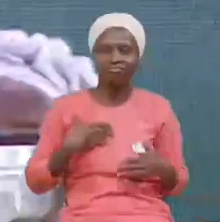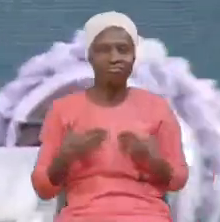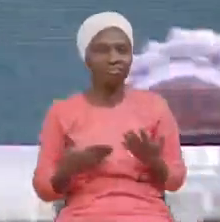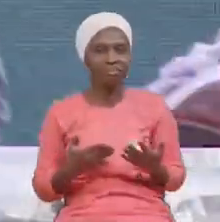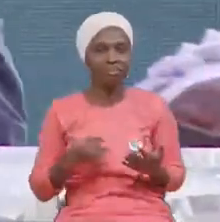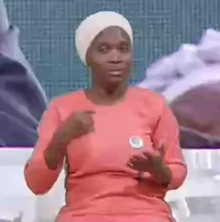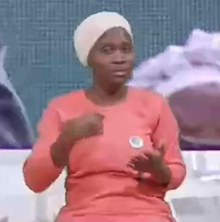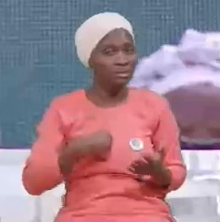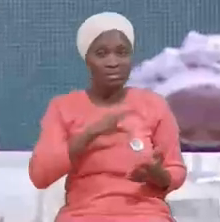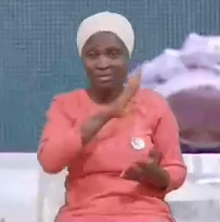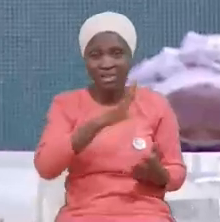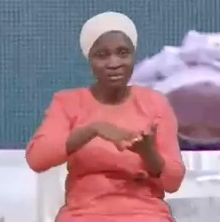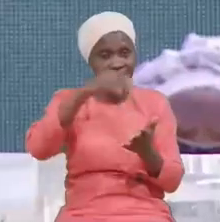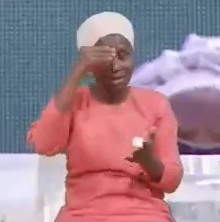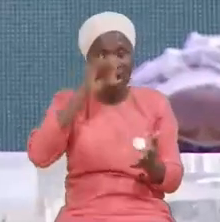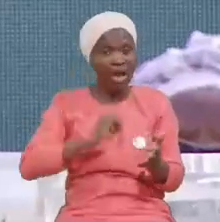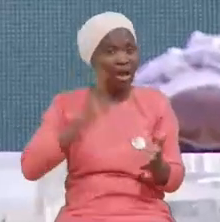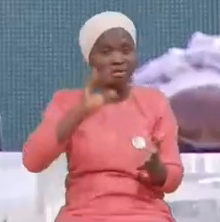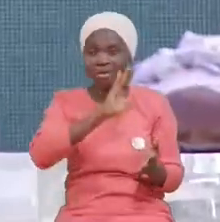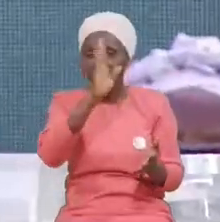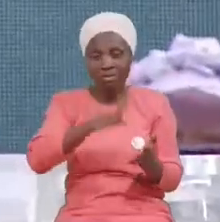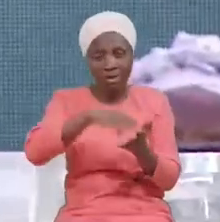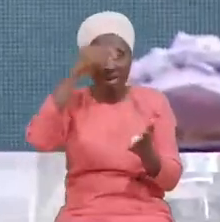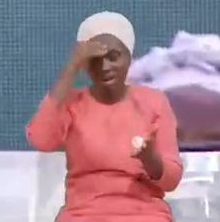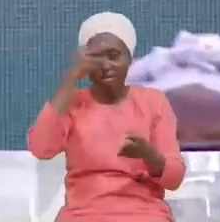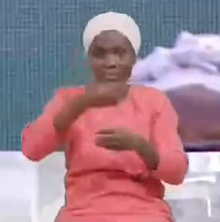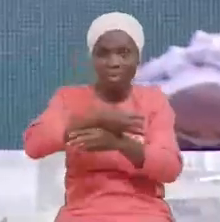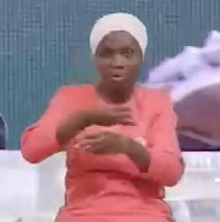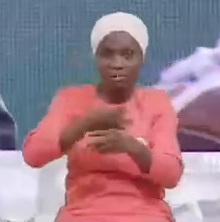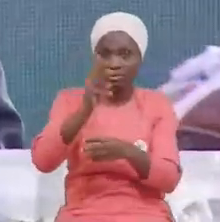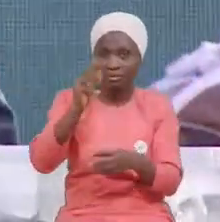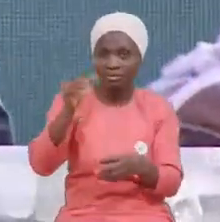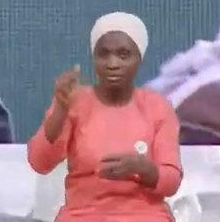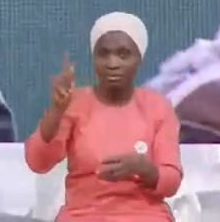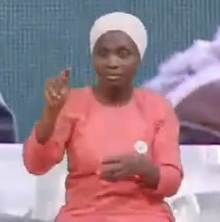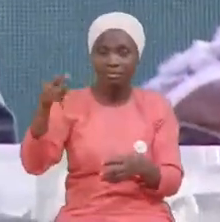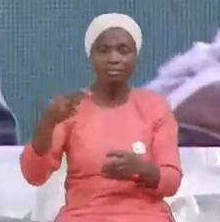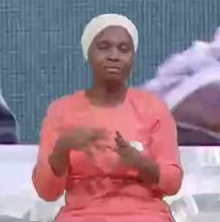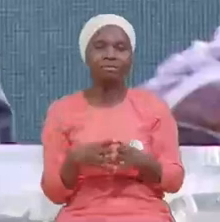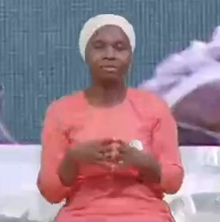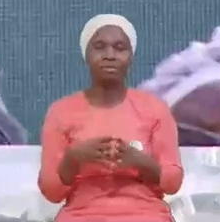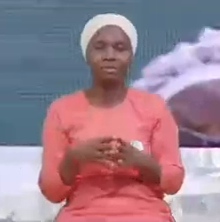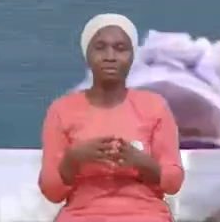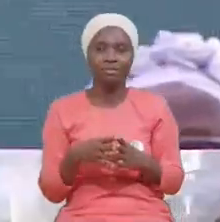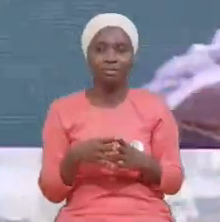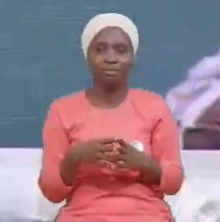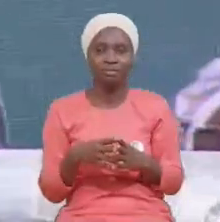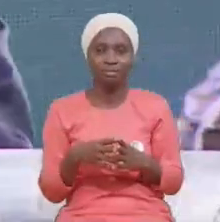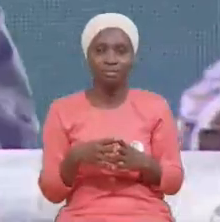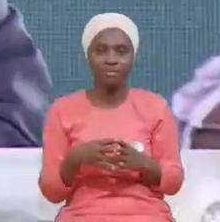Si le professeur vient tout le temps, ce qu'il fait, c'est de me rendre enthousiasmé, de me faire rire, me divertir. Je ne vais jamais rien